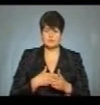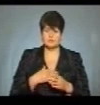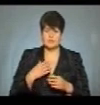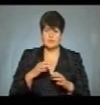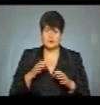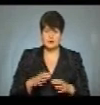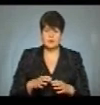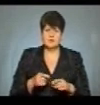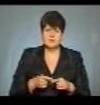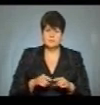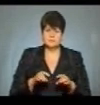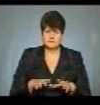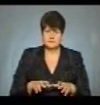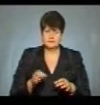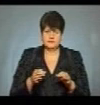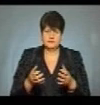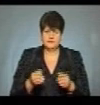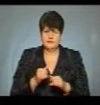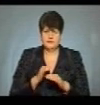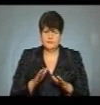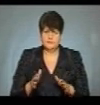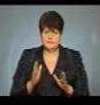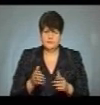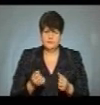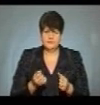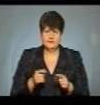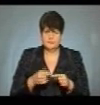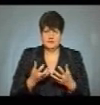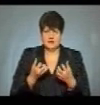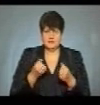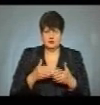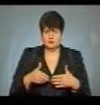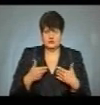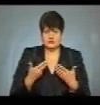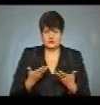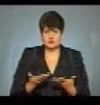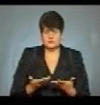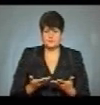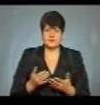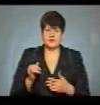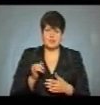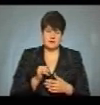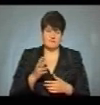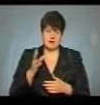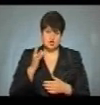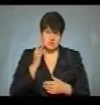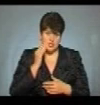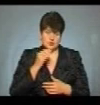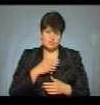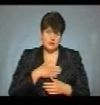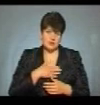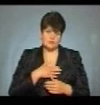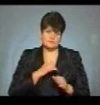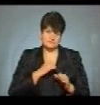таке рішення судом прийняти бути не може. Тому я підтримую позицію ще раз колеги Гроди, і я вважаю, що моєму